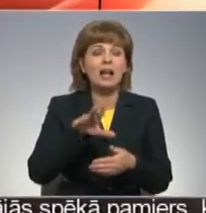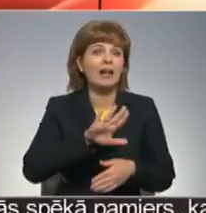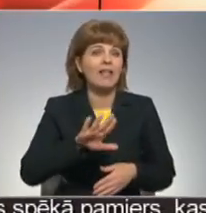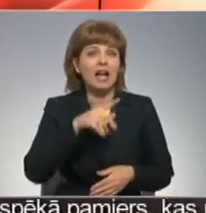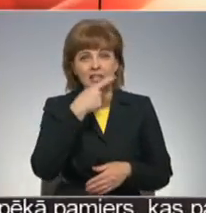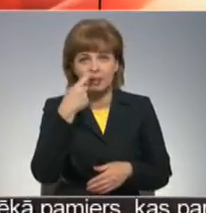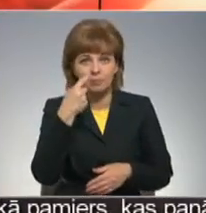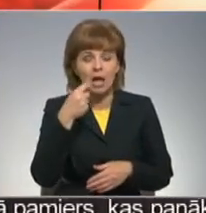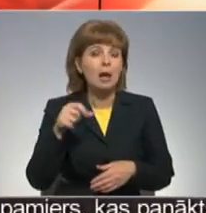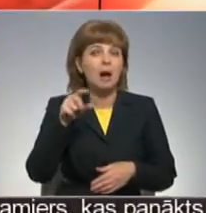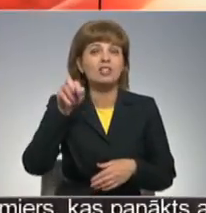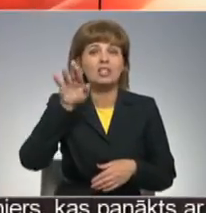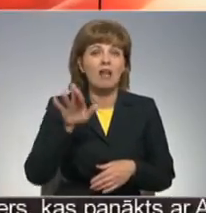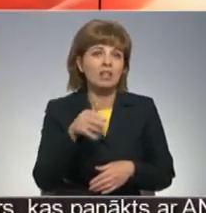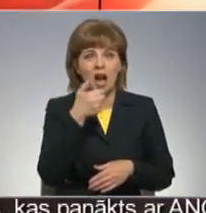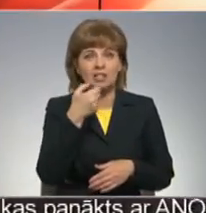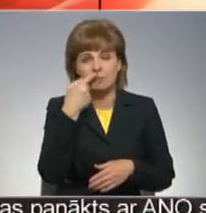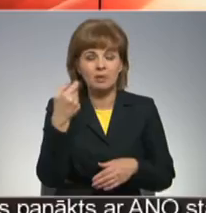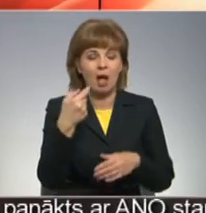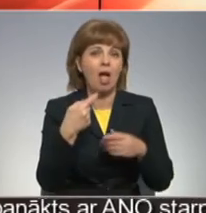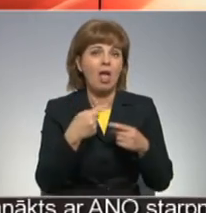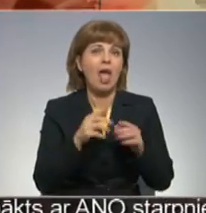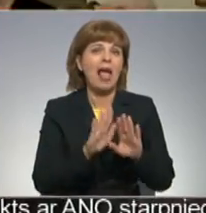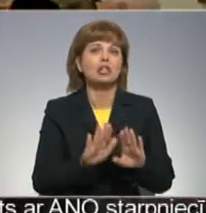19. Gadsimta eksponātu un vairāk TV spektrs.